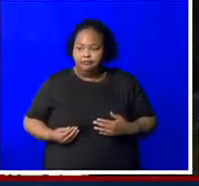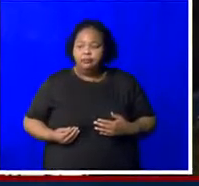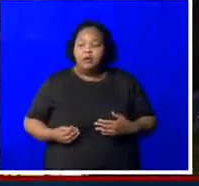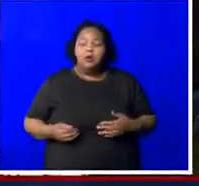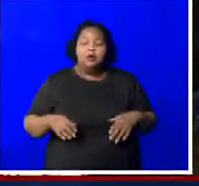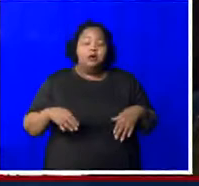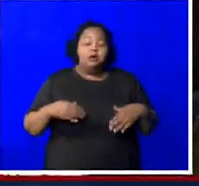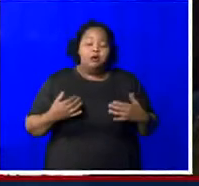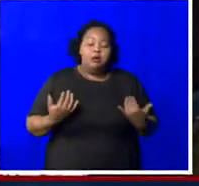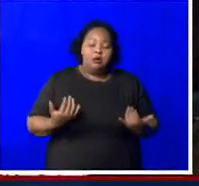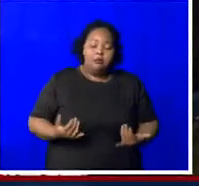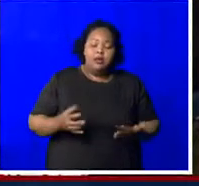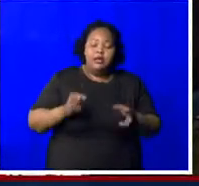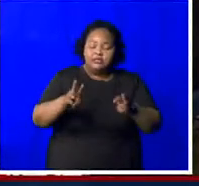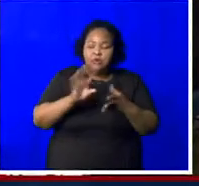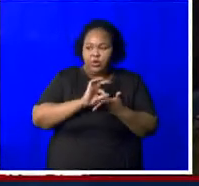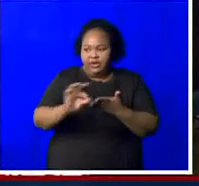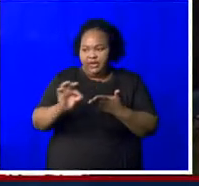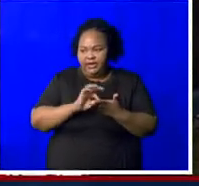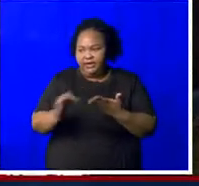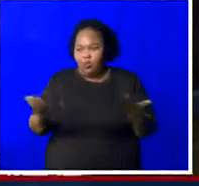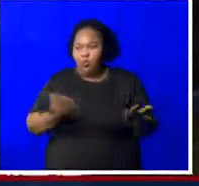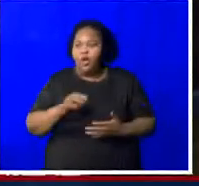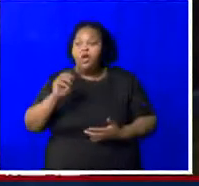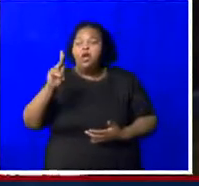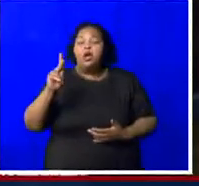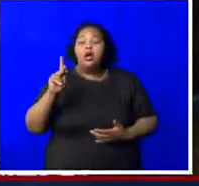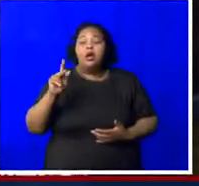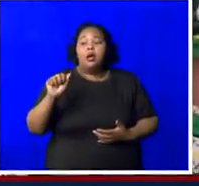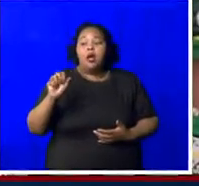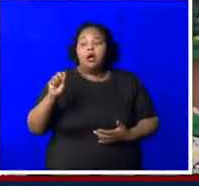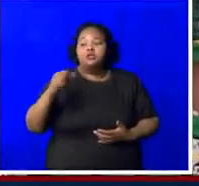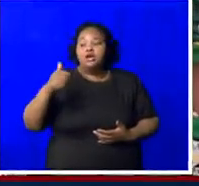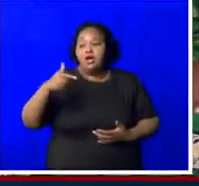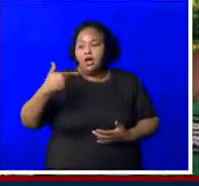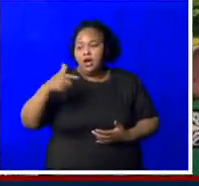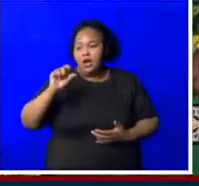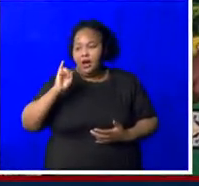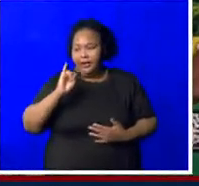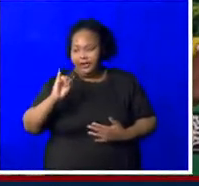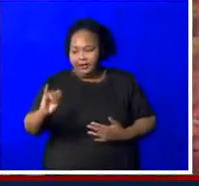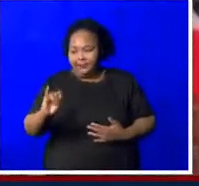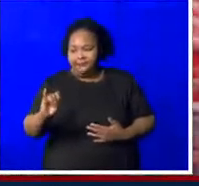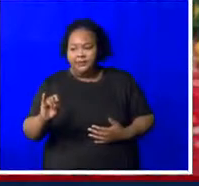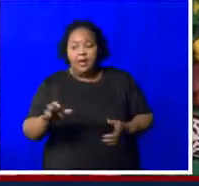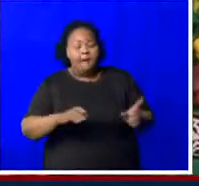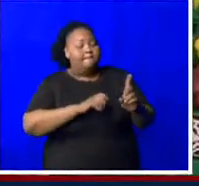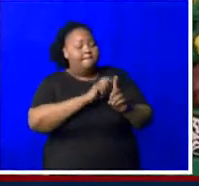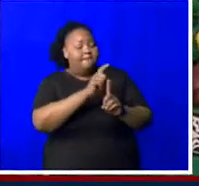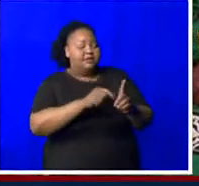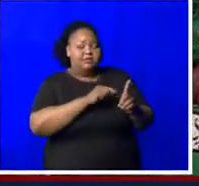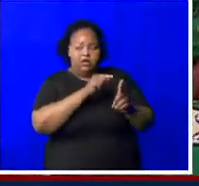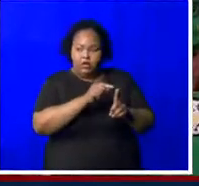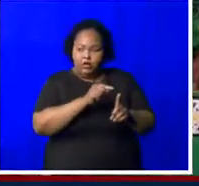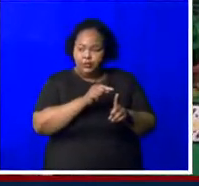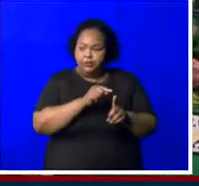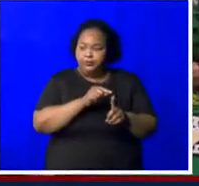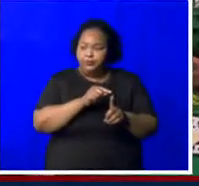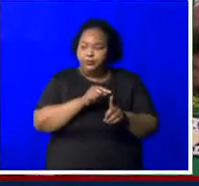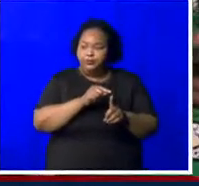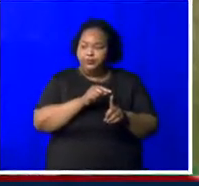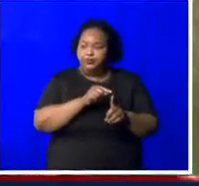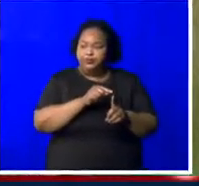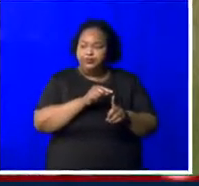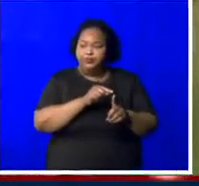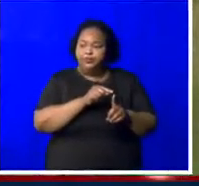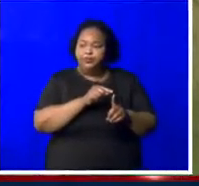bebekamelele lihovisi leliphinda mfuna kakhulu kulomsebenzi nomzamo Dlamini uthi kulahla kabi kwetibi noma kungcola kuyasifaka sandla kokucukeni kwesimo